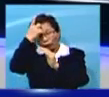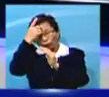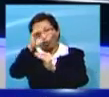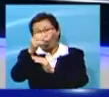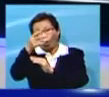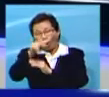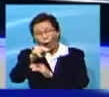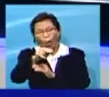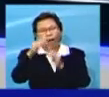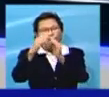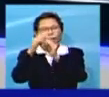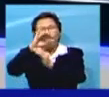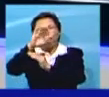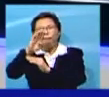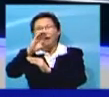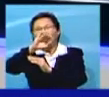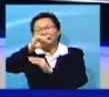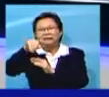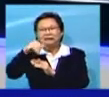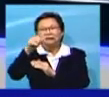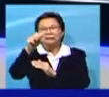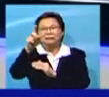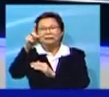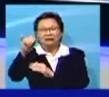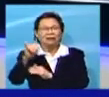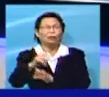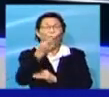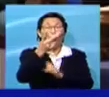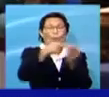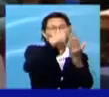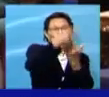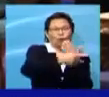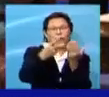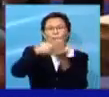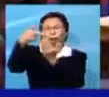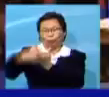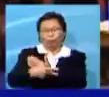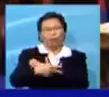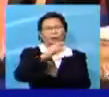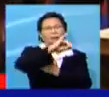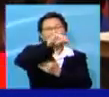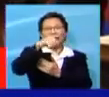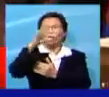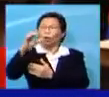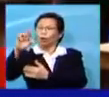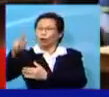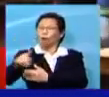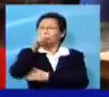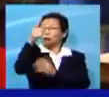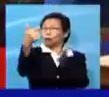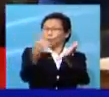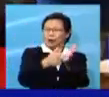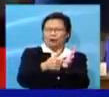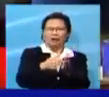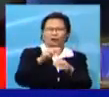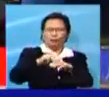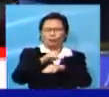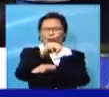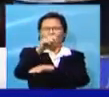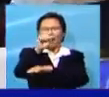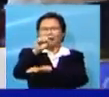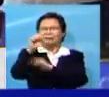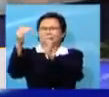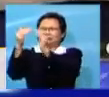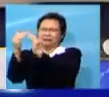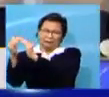Majidi dan Bukit Saujana. Dua projek dimajukan, Johor Corporation, JCOP dan sebuah lagi oleh Mutiara SCT